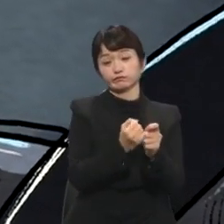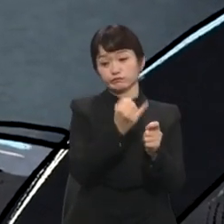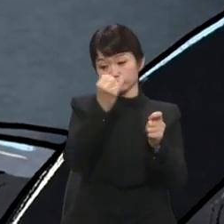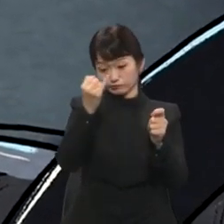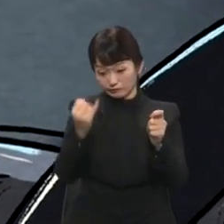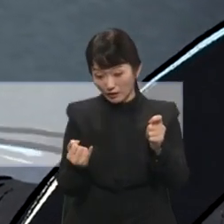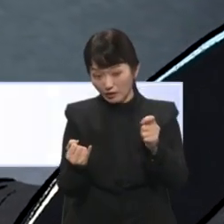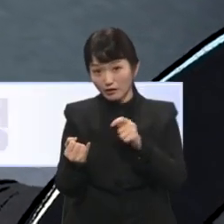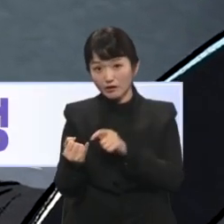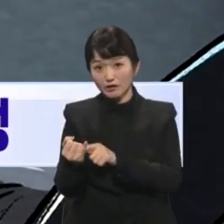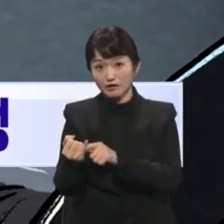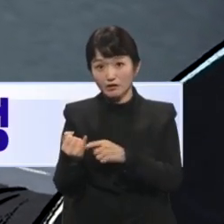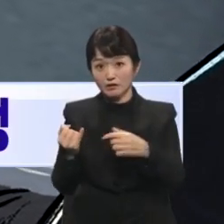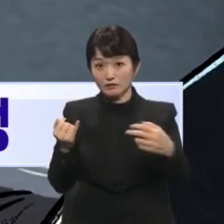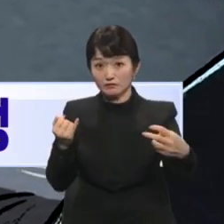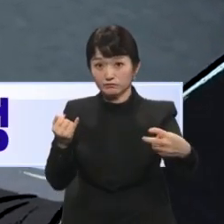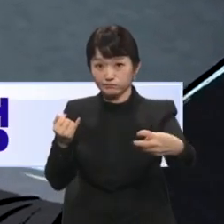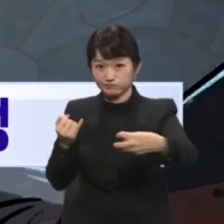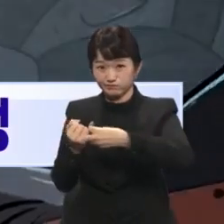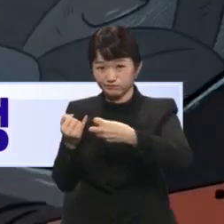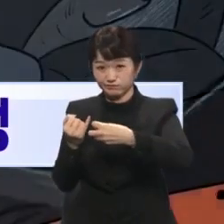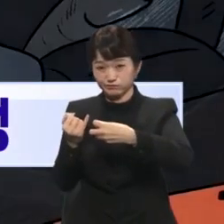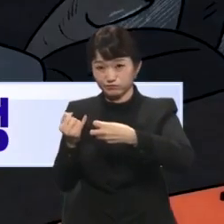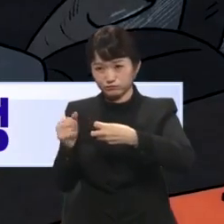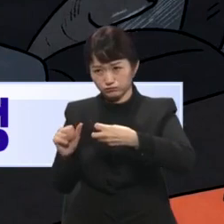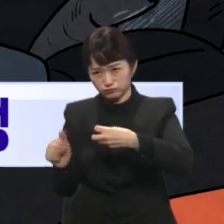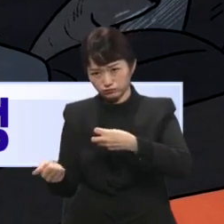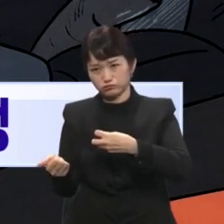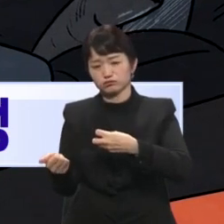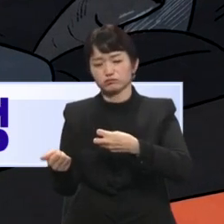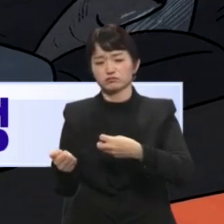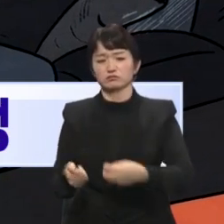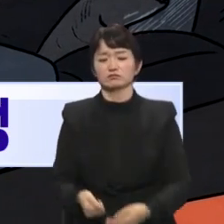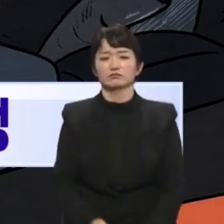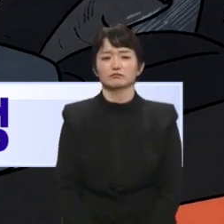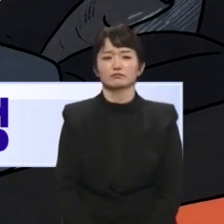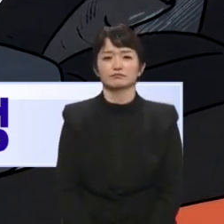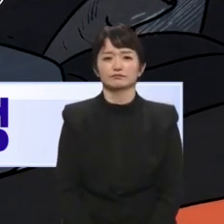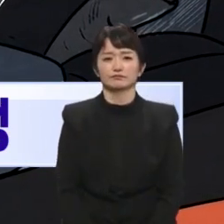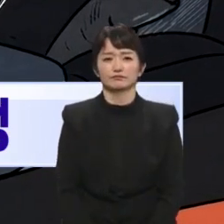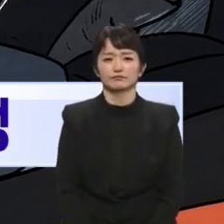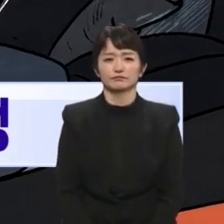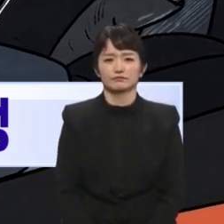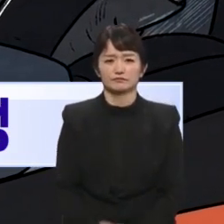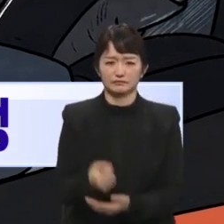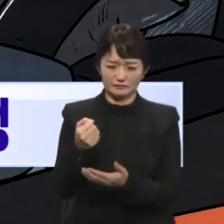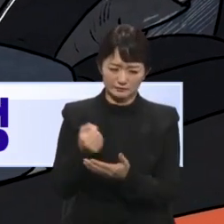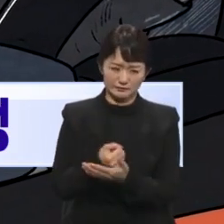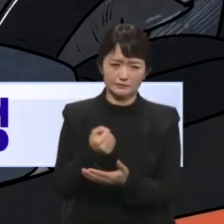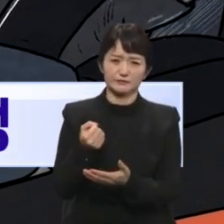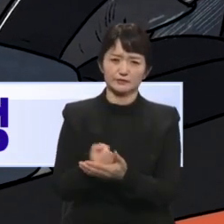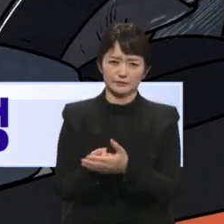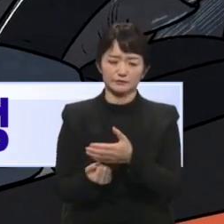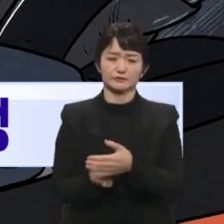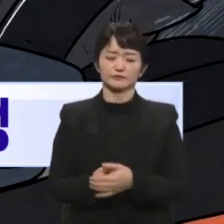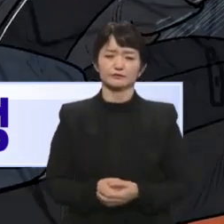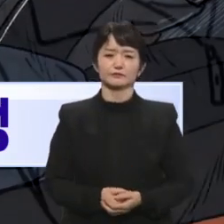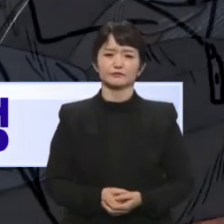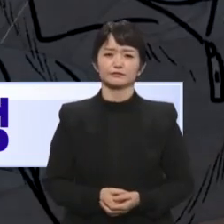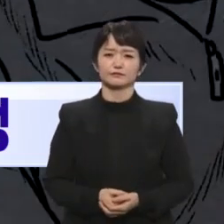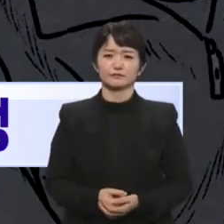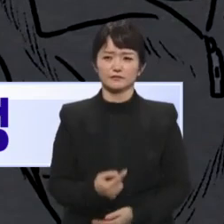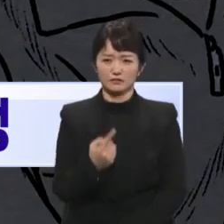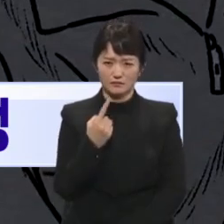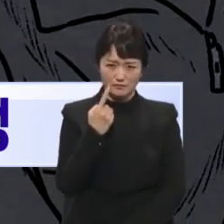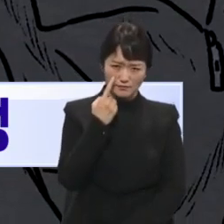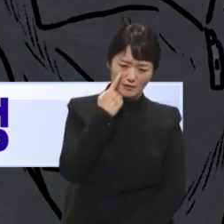그리고 달려오던 다른 SUV 차량에 치어서 사망한 굉장히 안타까운 사건이었습니다 당시 이슈가